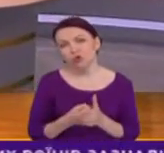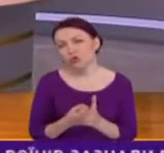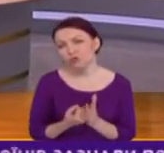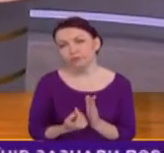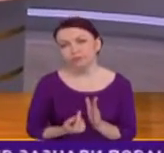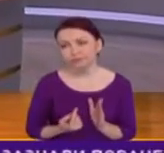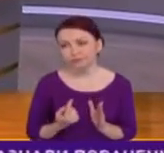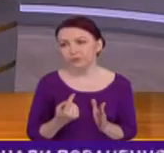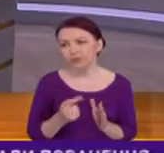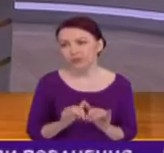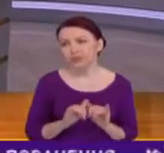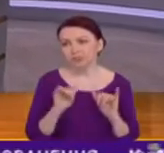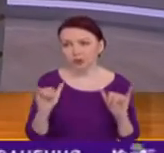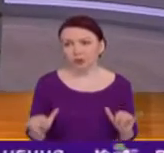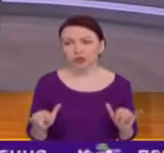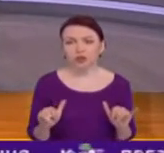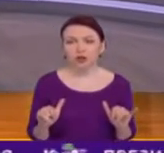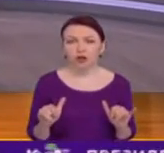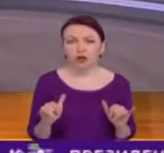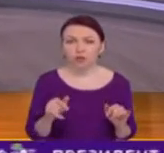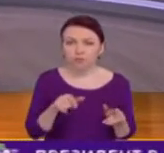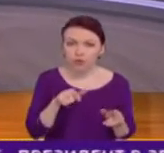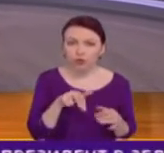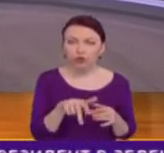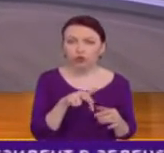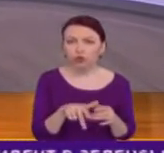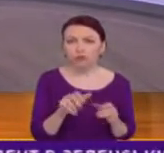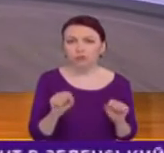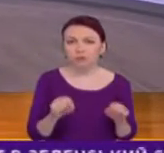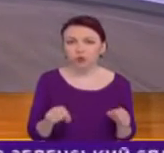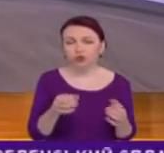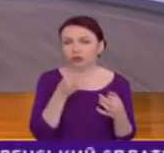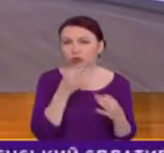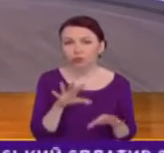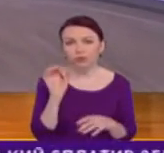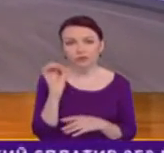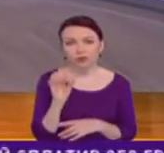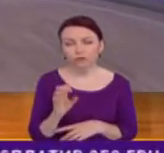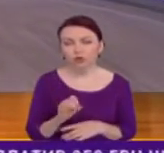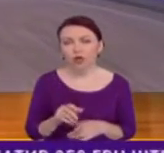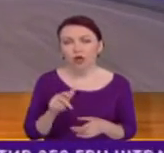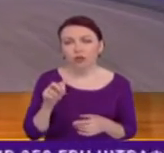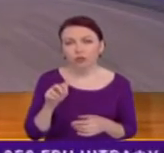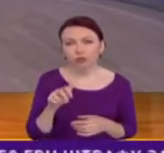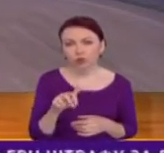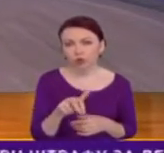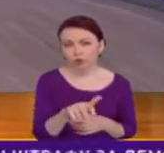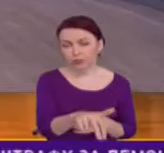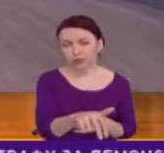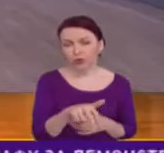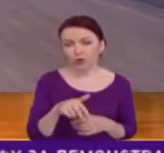збільшення, від збільшення там, прохідної спроможності любого світофора на пішохідному переході. Так,